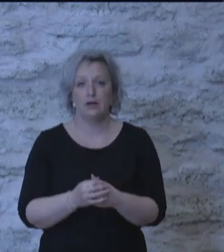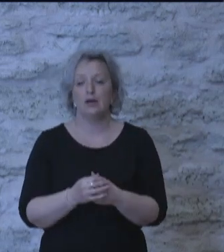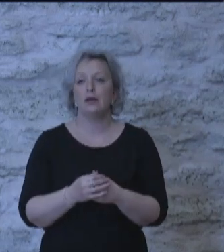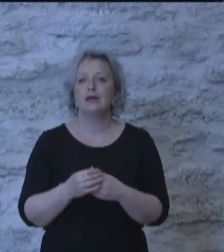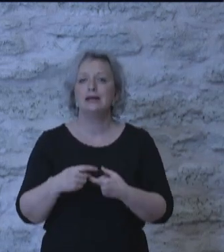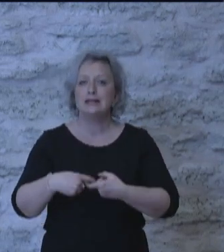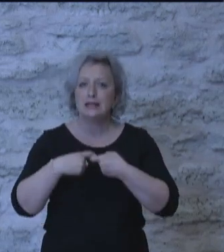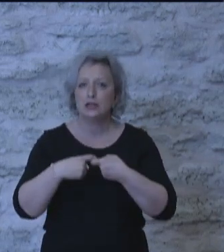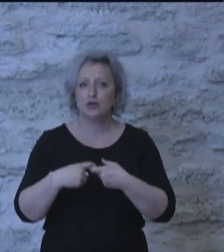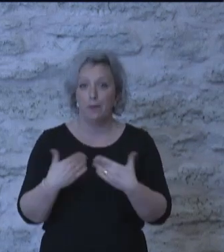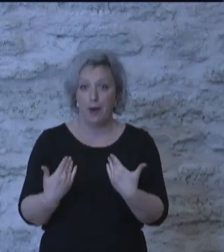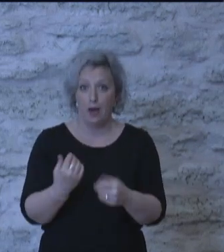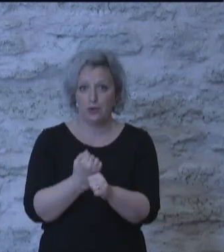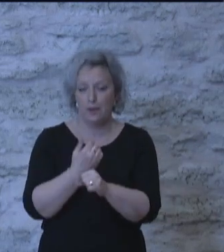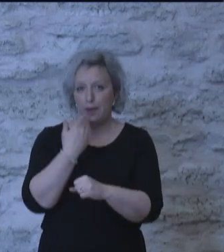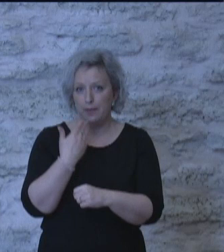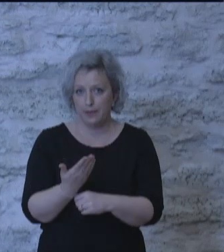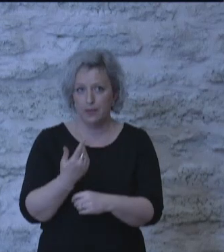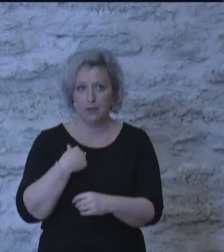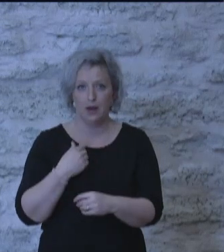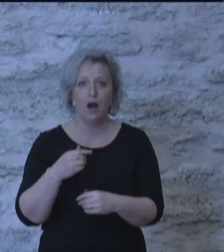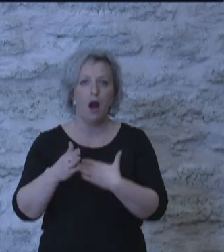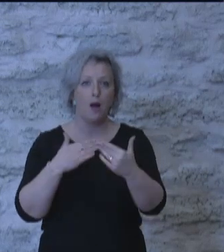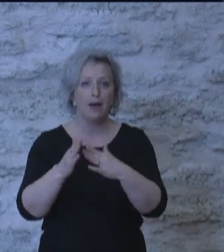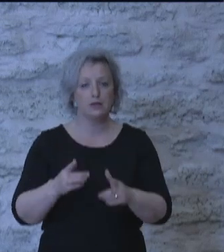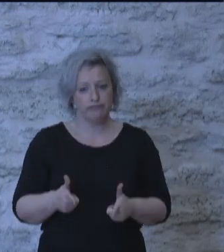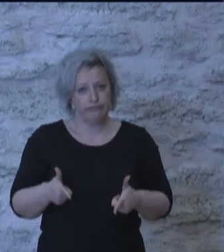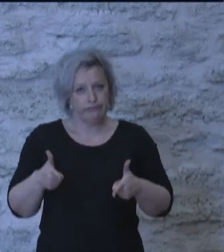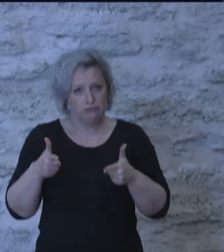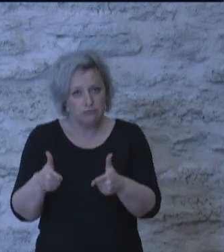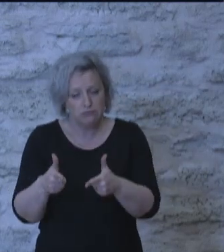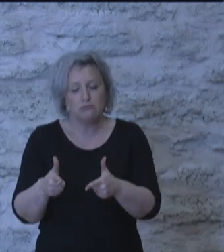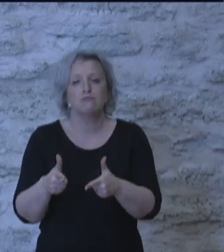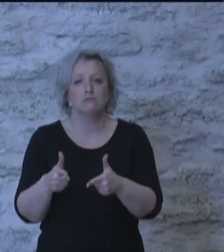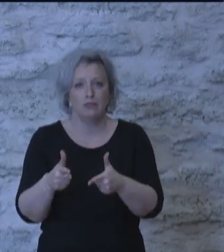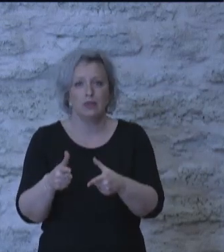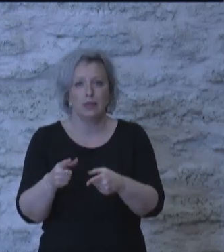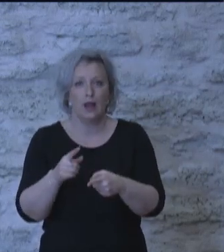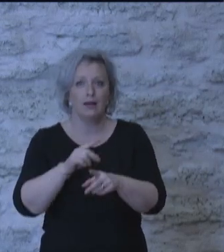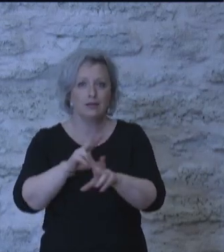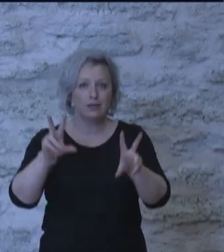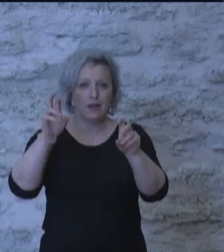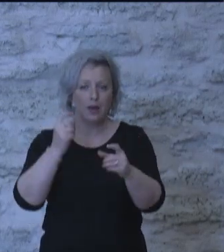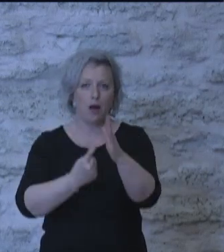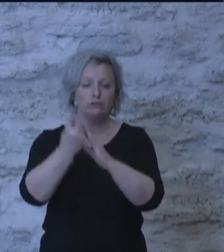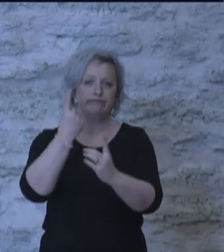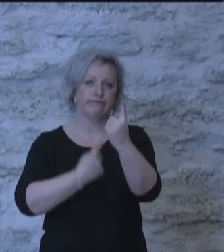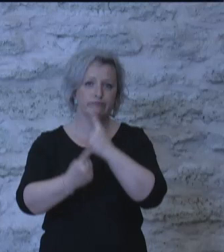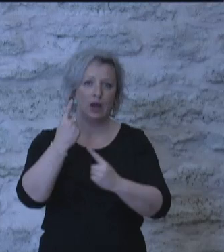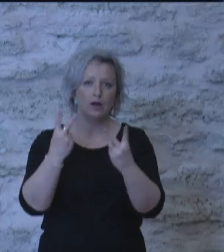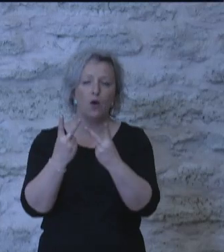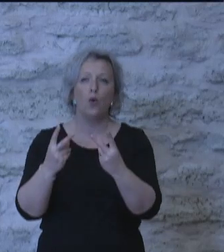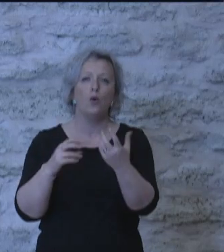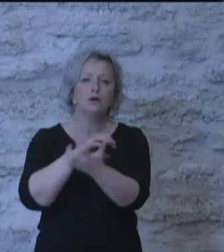Kui ma ametisse astusin, siis me võtsime päevakorda ju, praegu me nimetame seda kriisireserviks,